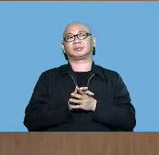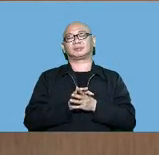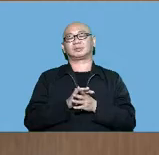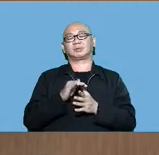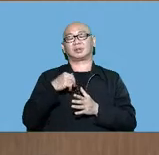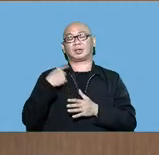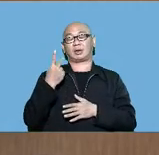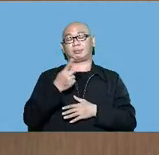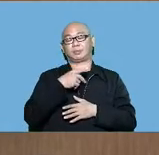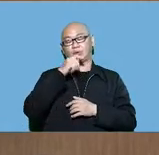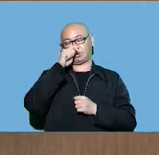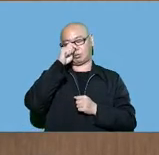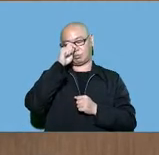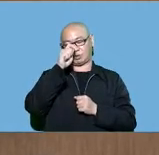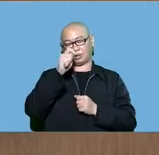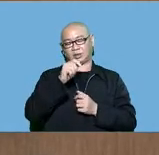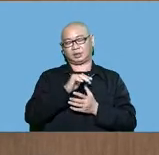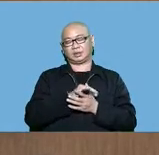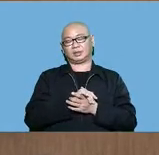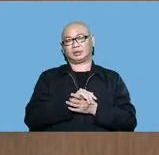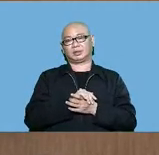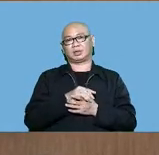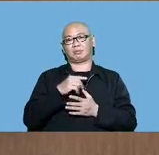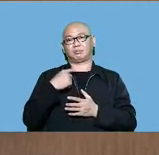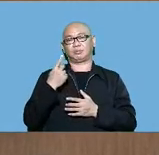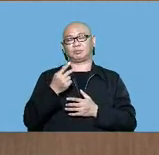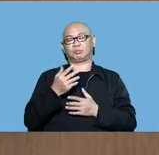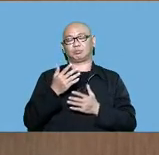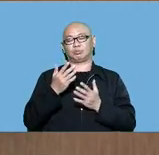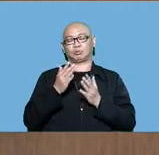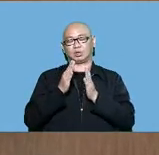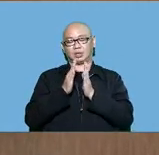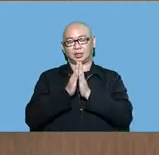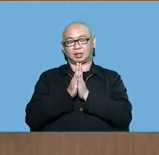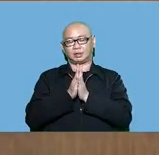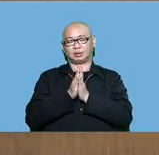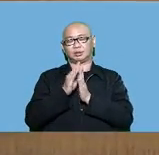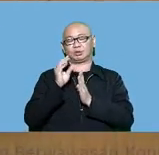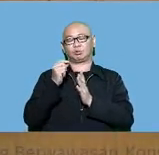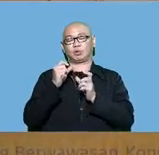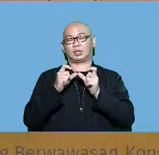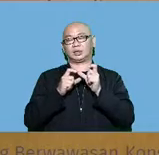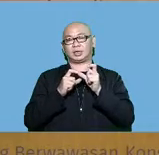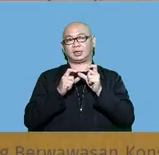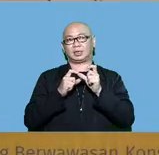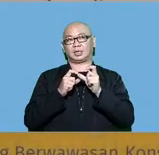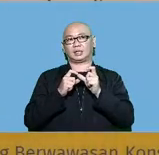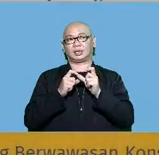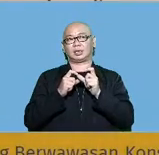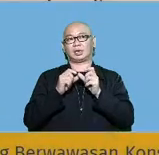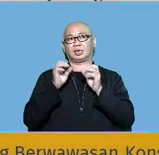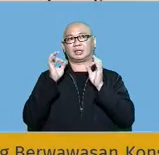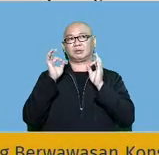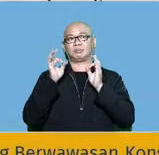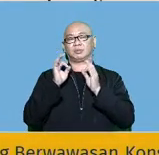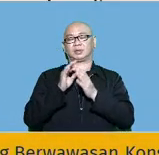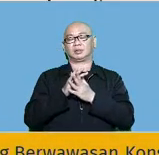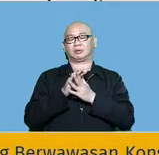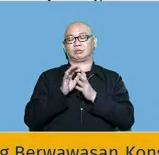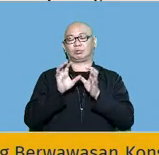Yang kami hormati dan kami muliakan Ketua Senat Akademik Universitas Negeri